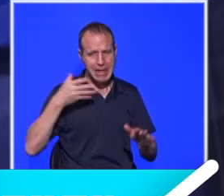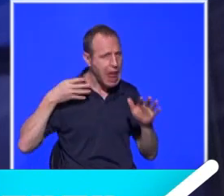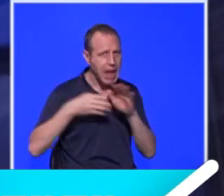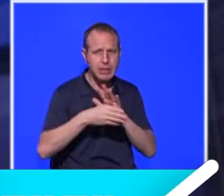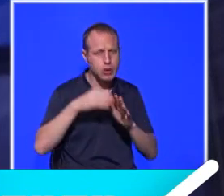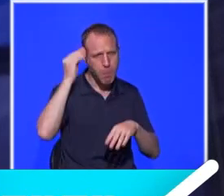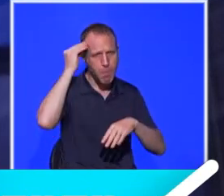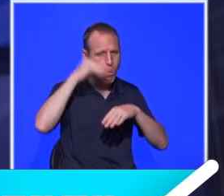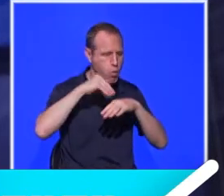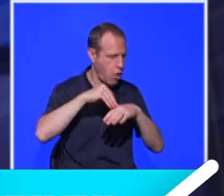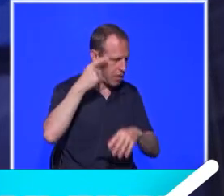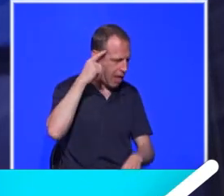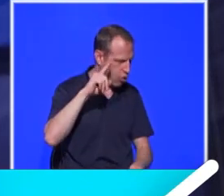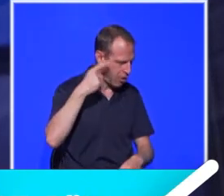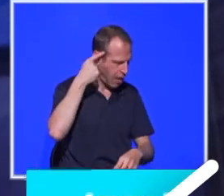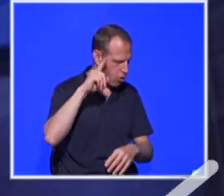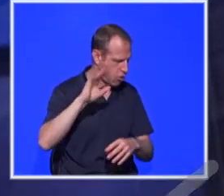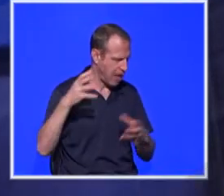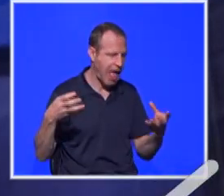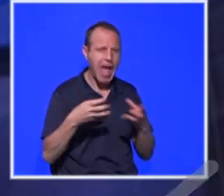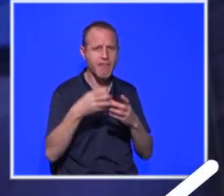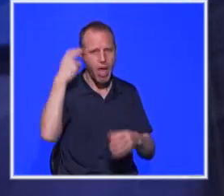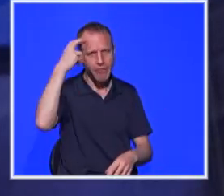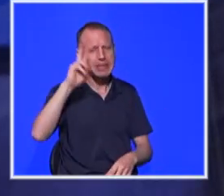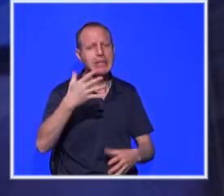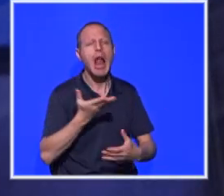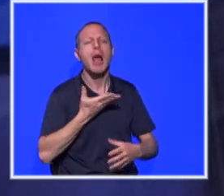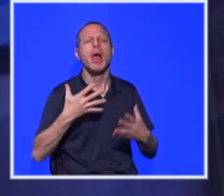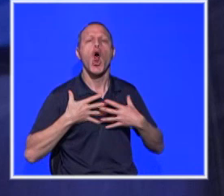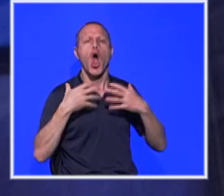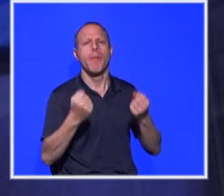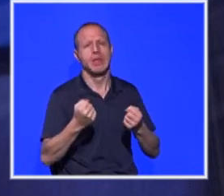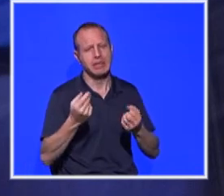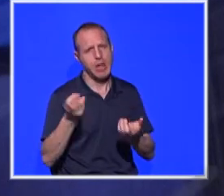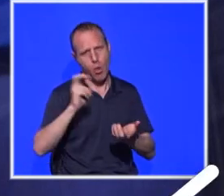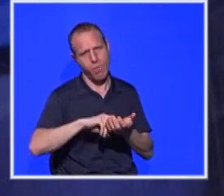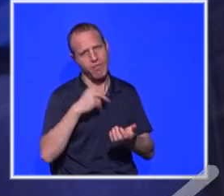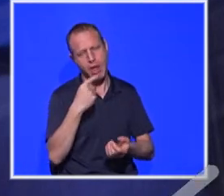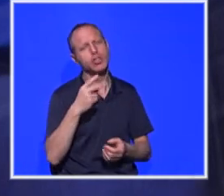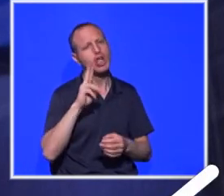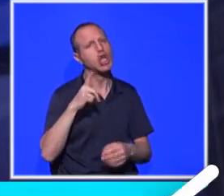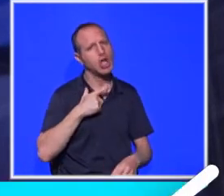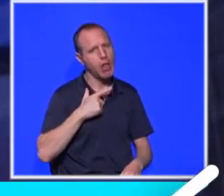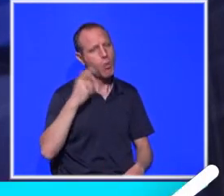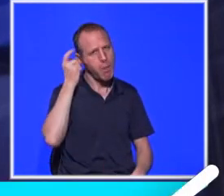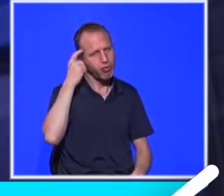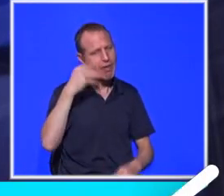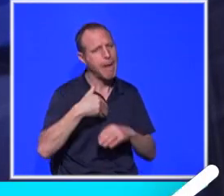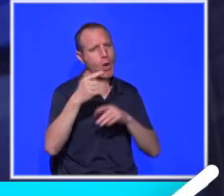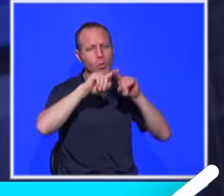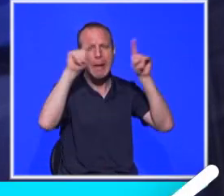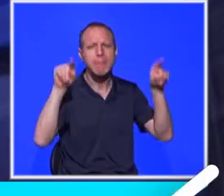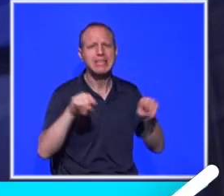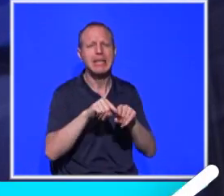המודעות לרעיון, לרעיון שהחברה הערבית צריכה לקבל את האומץ, קודם כל לקום ולהגיד, יש לנו מחשבה מחוץ למסגרת,